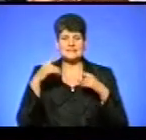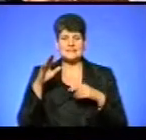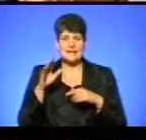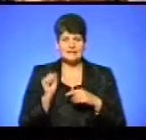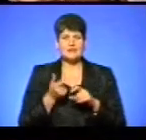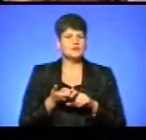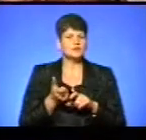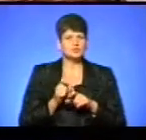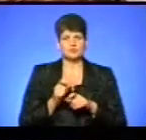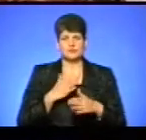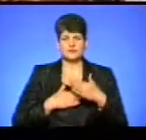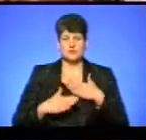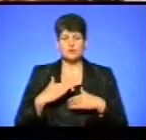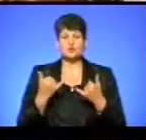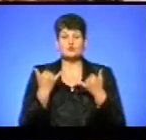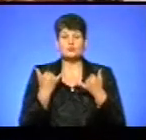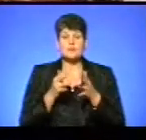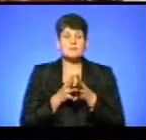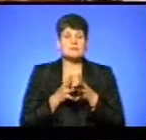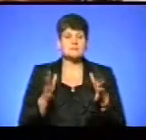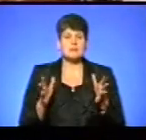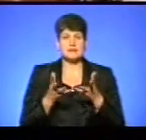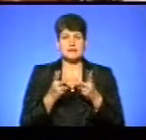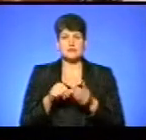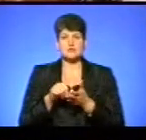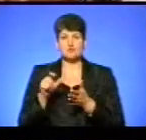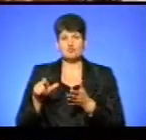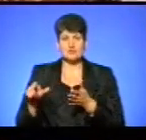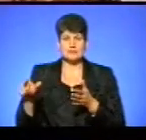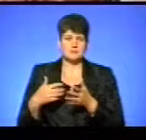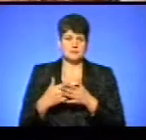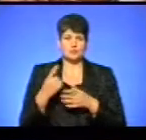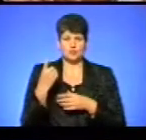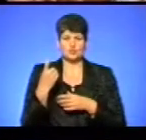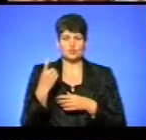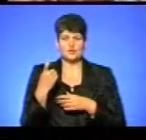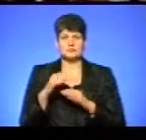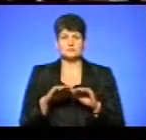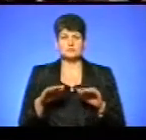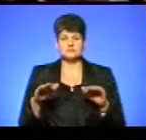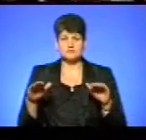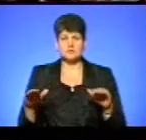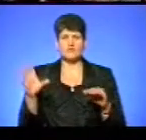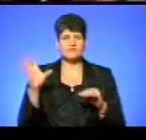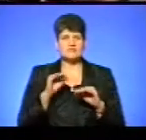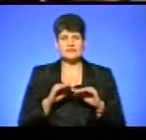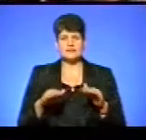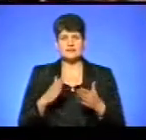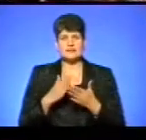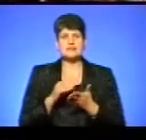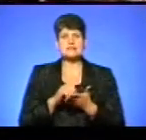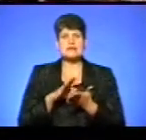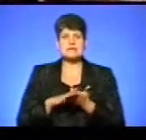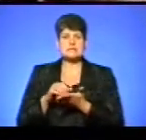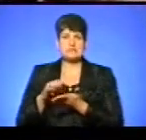дуже відрадно, що сьогодні максимальна кількість учасників – близько 100 учнів. Усі дітки у нас є